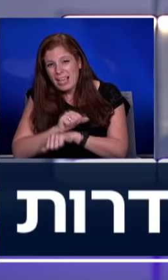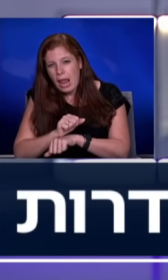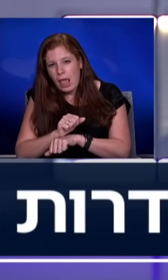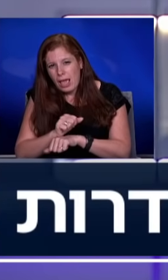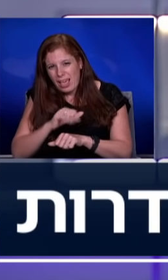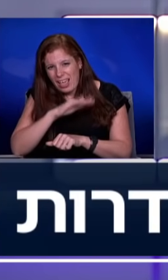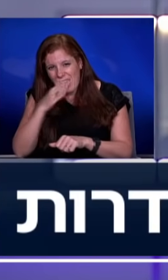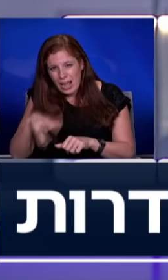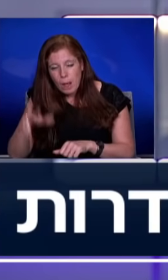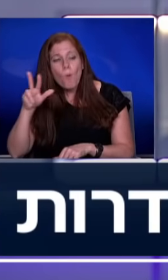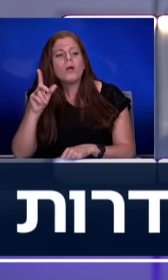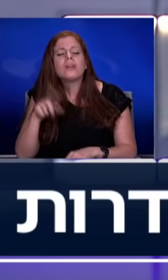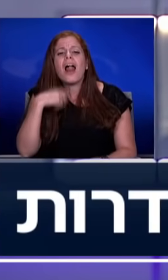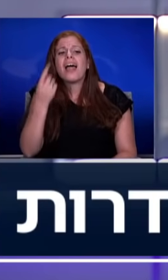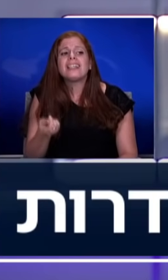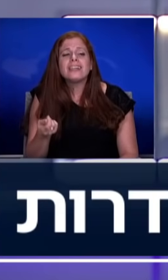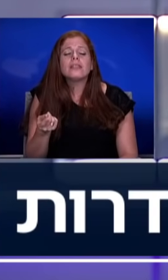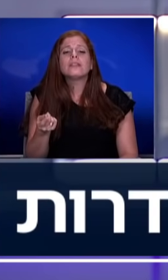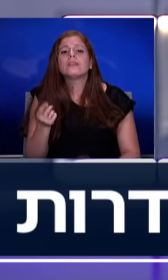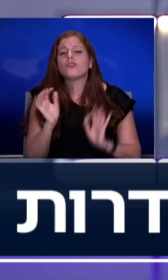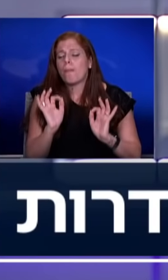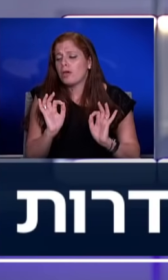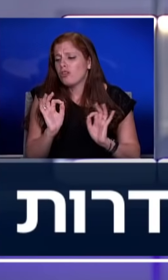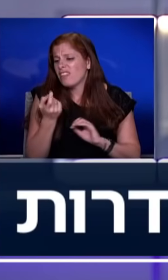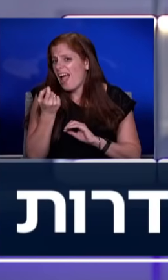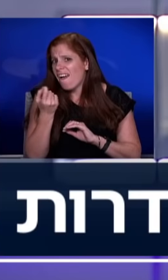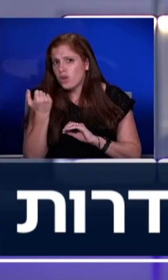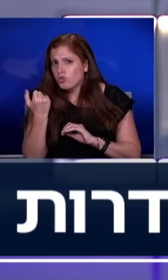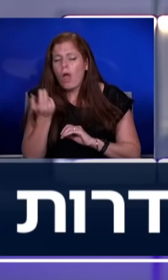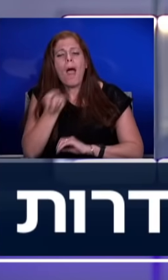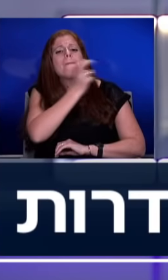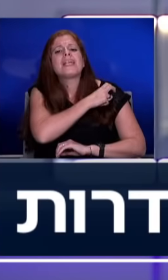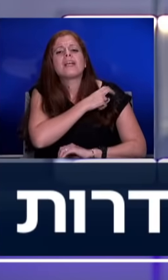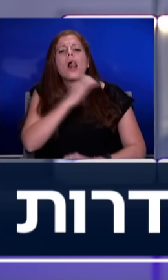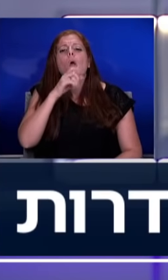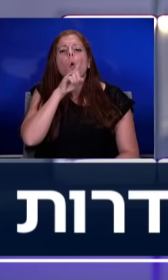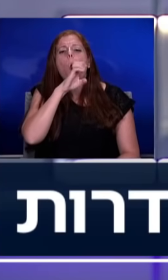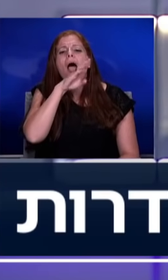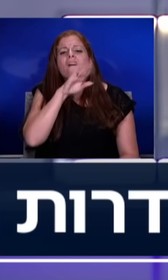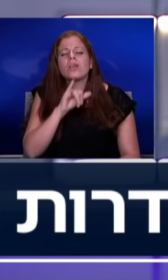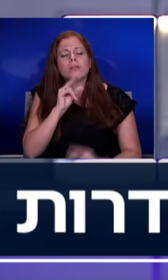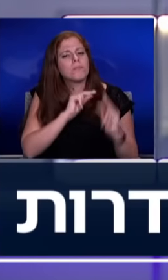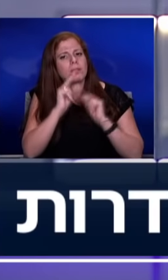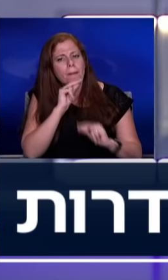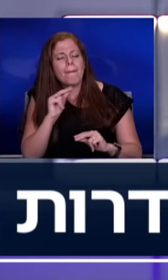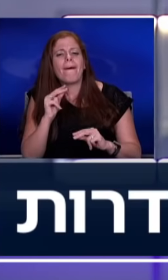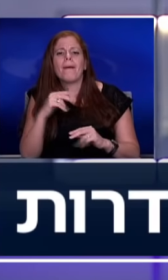צריך להגיד קצר, ממש לפני רבע שעה רמטכ"ל כוכבי מדבר בסיום קורס חובלים, והוא